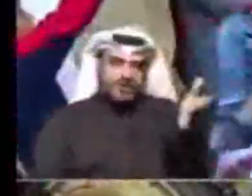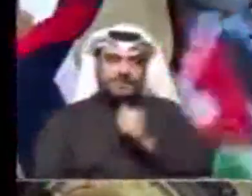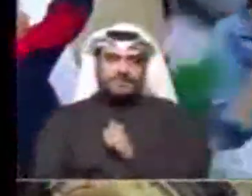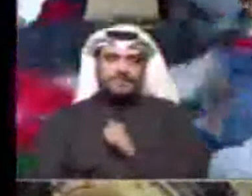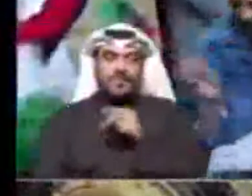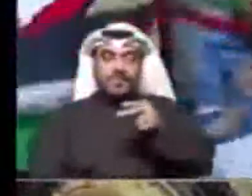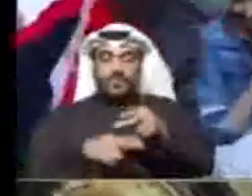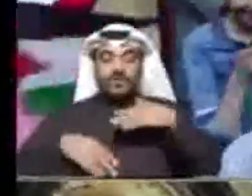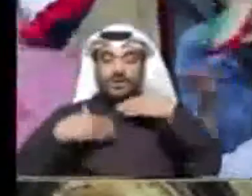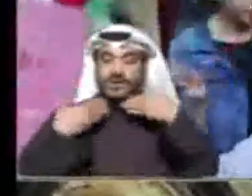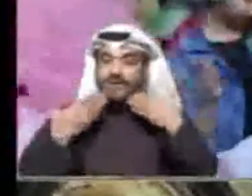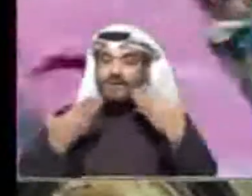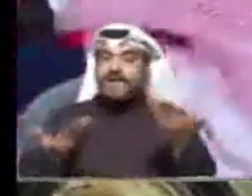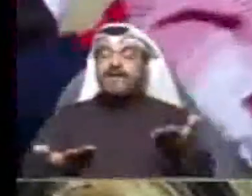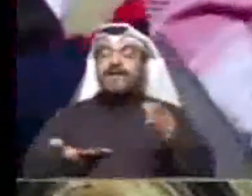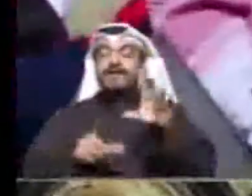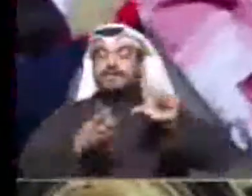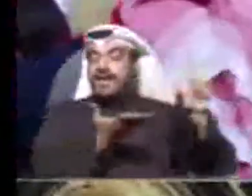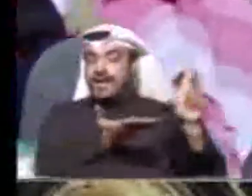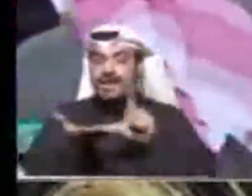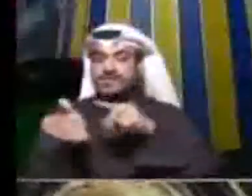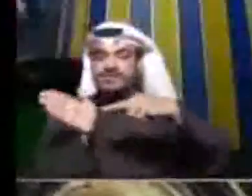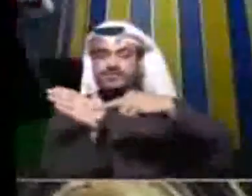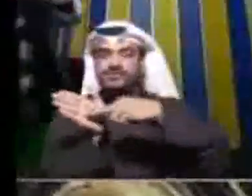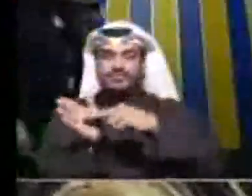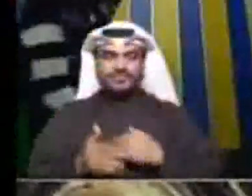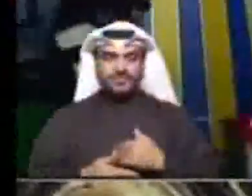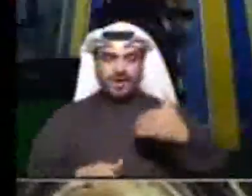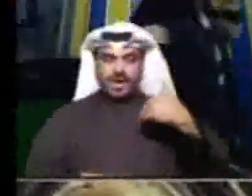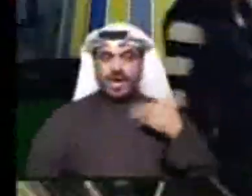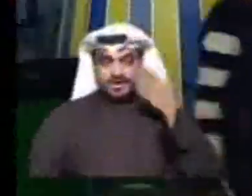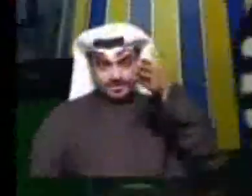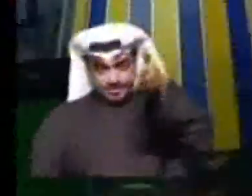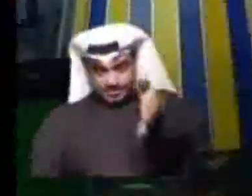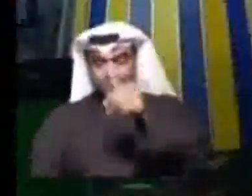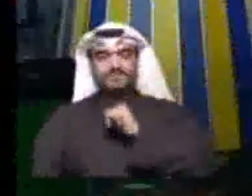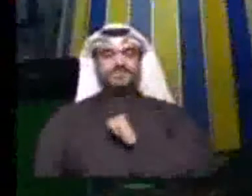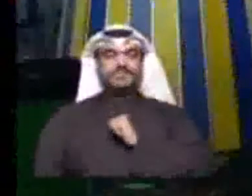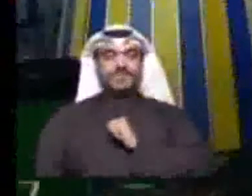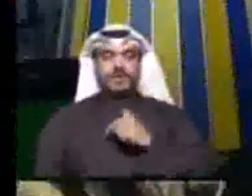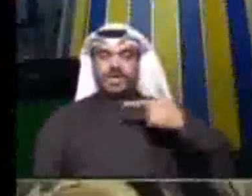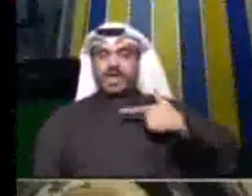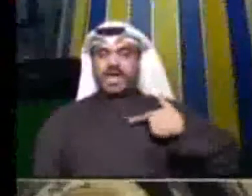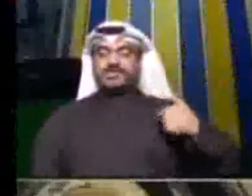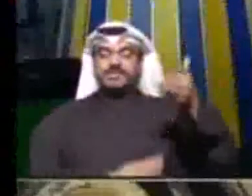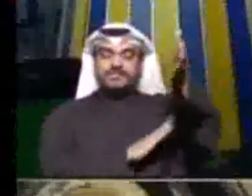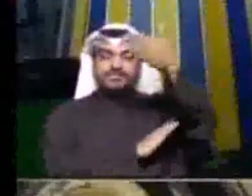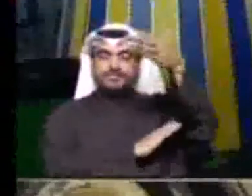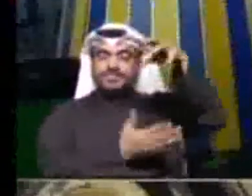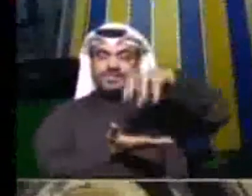الكويتية التي تستهدف اللاجئين السوريين. أنا شاركت اليوم باسم سفارة دولة